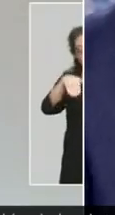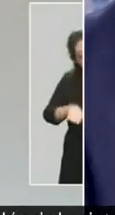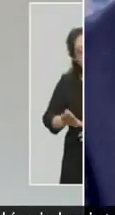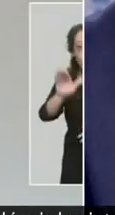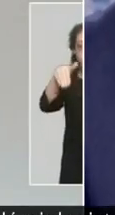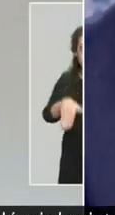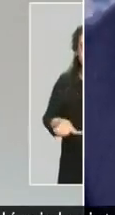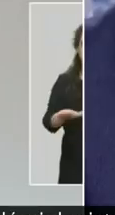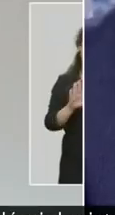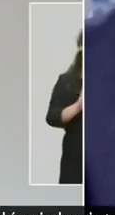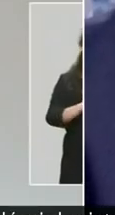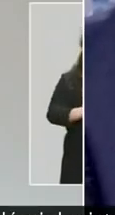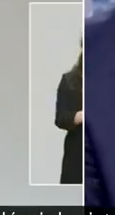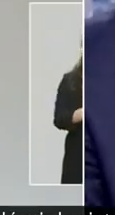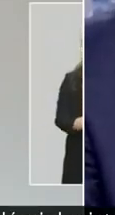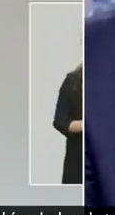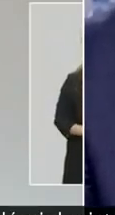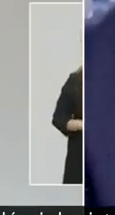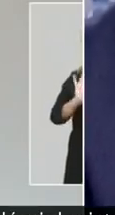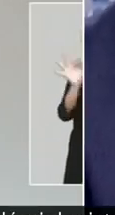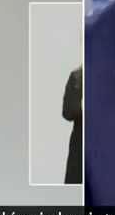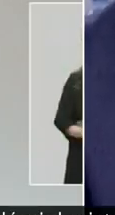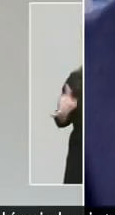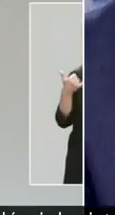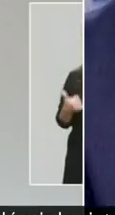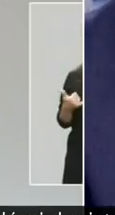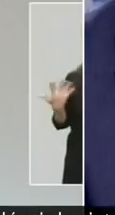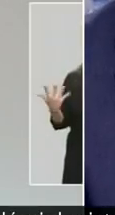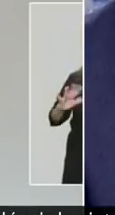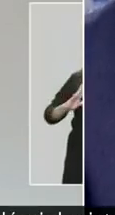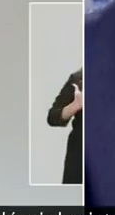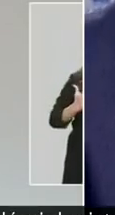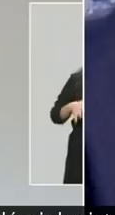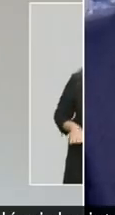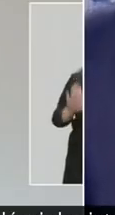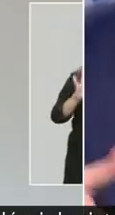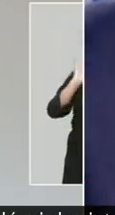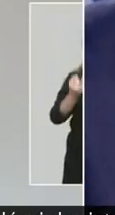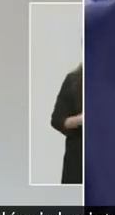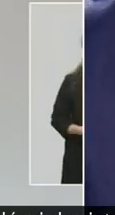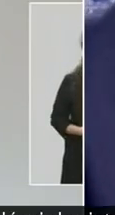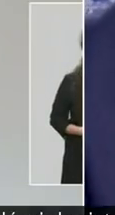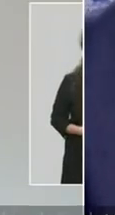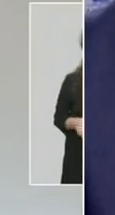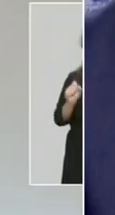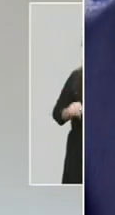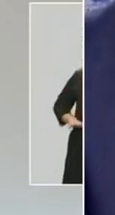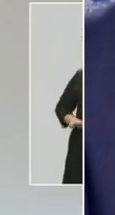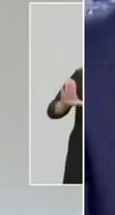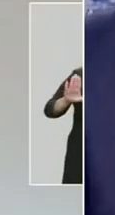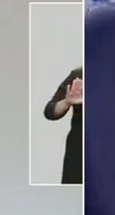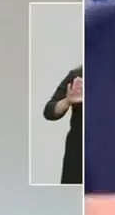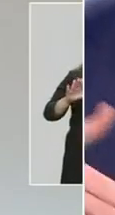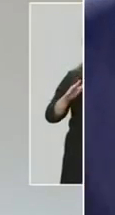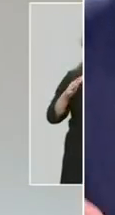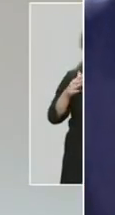on peut être empirique. Il faut toujours se baser sur ce qui a fonctionné. Et on sait que si elle n'est pas mise dans le pass sanitaire, les gens remettront à plus tard, en fait. Beaucoup, c'est ce qui s'est vu avec le vaccin.